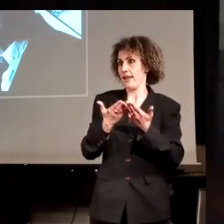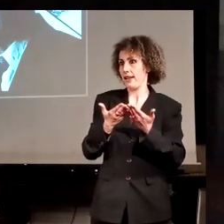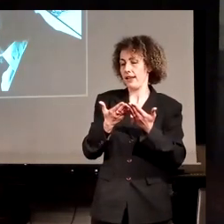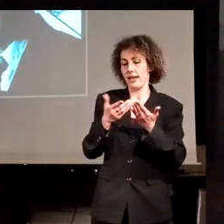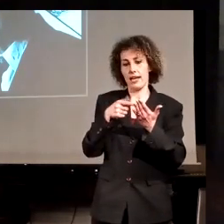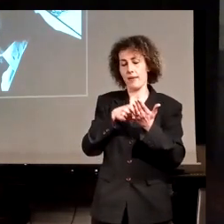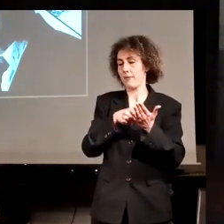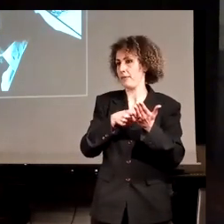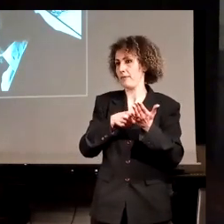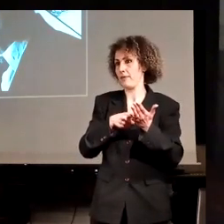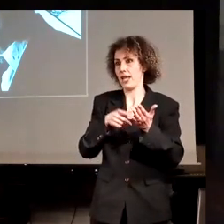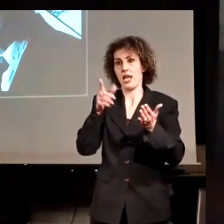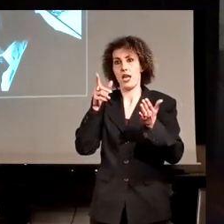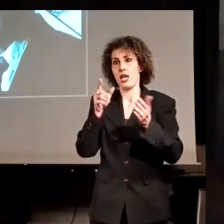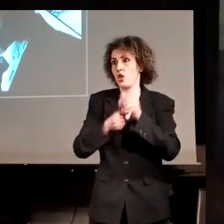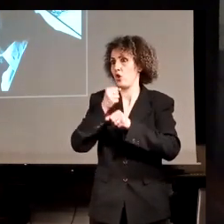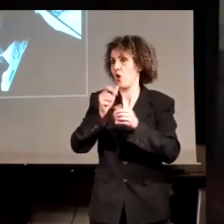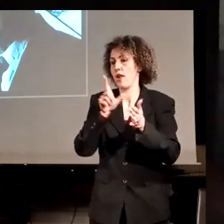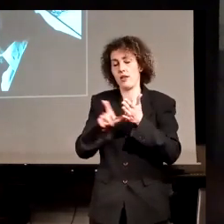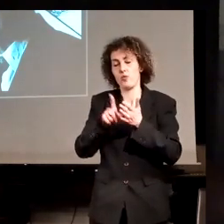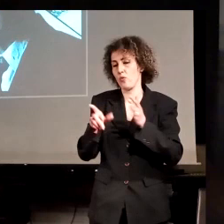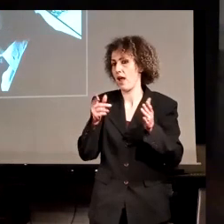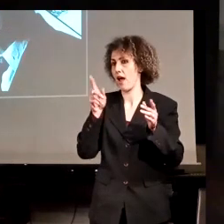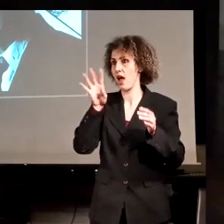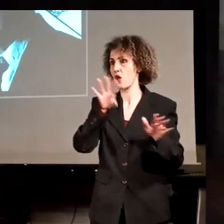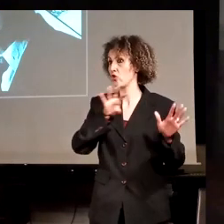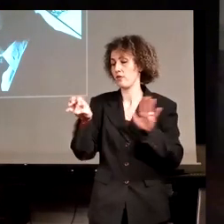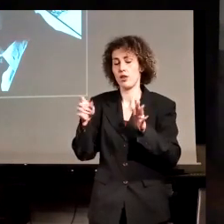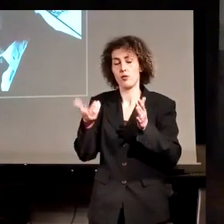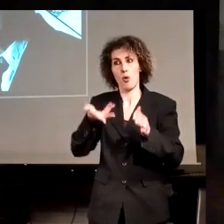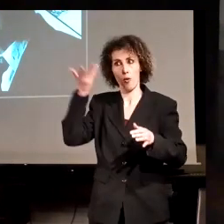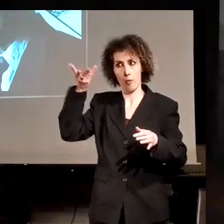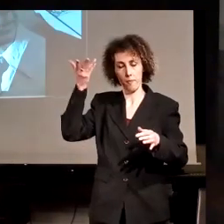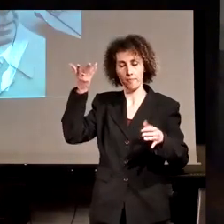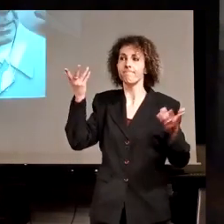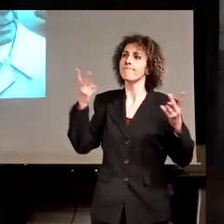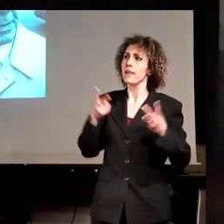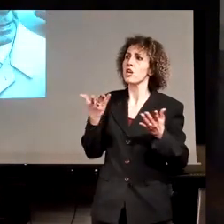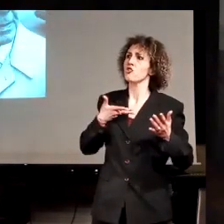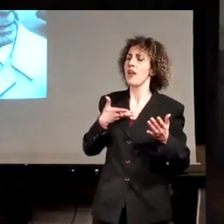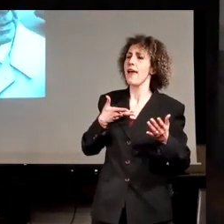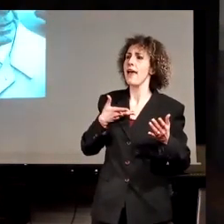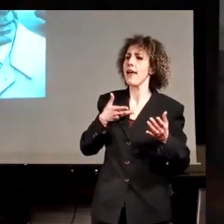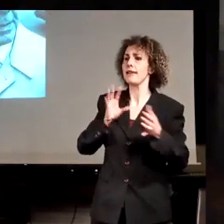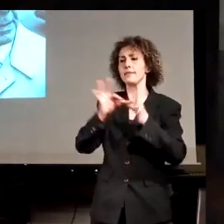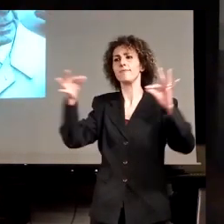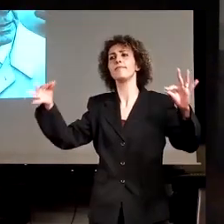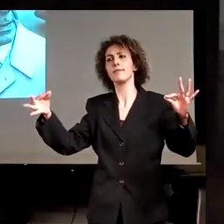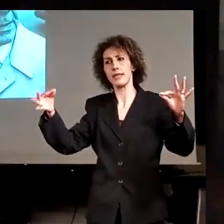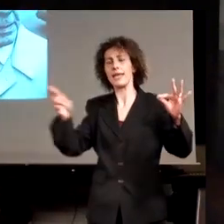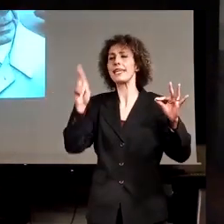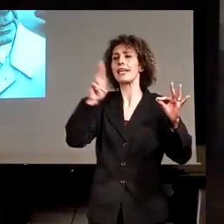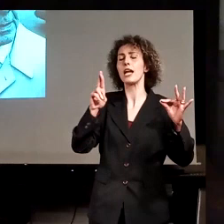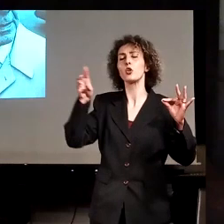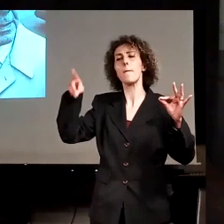capitoli della storia del trattura del novecento sono per la verità c'è stata una definizione molto bella di ricardo piglia che